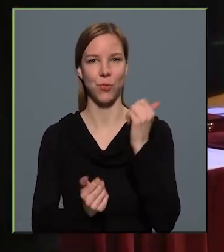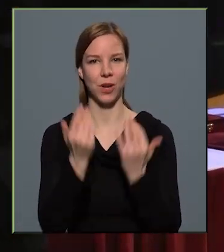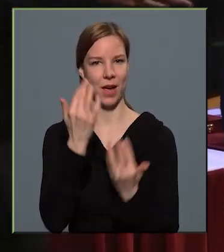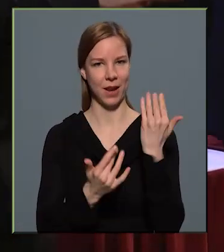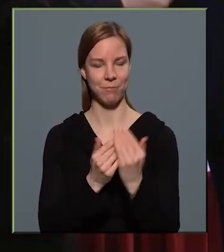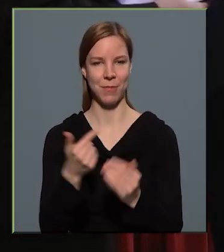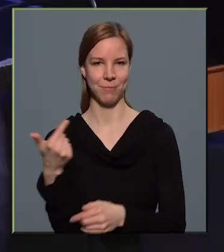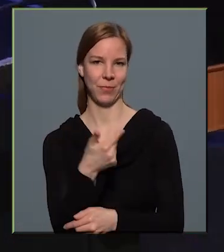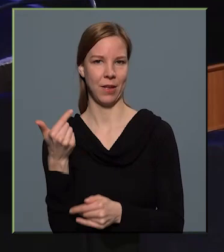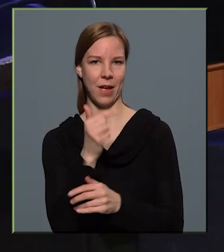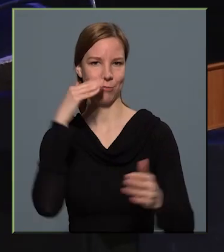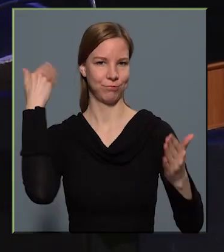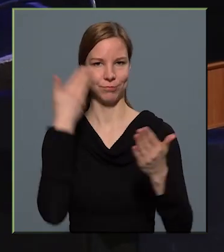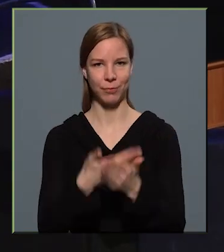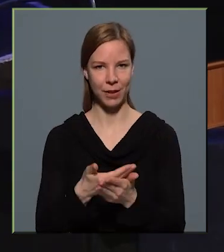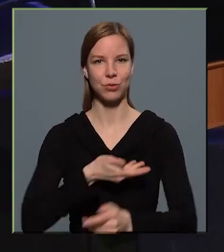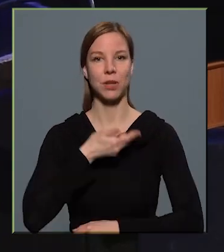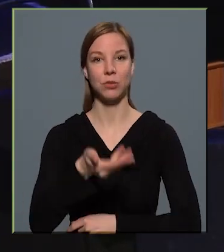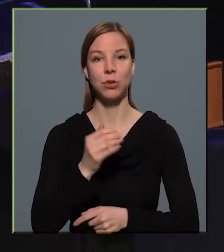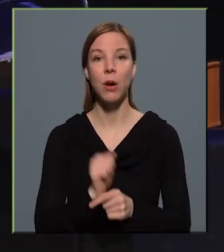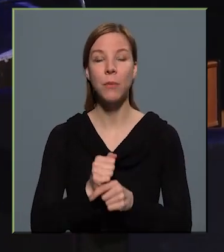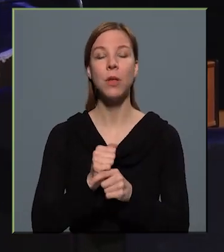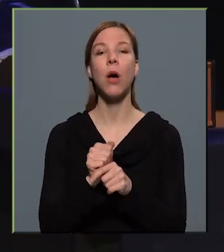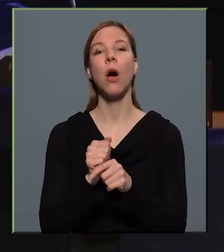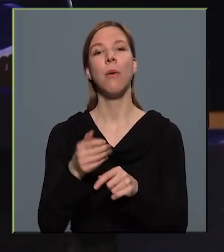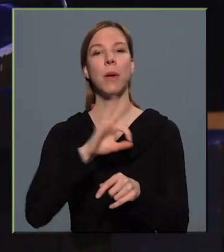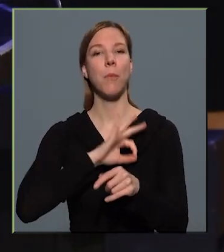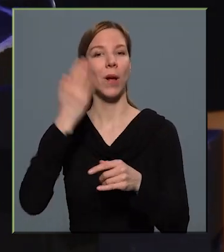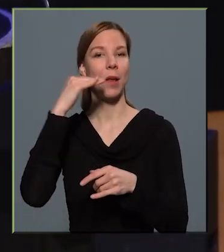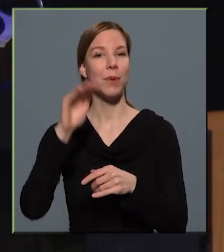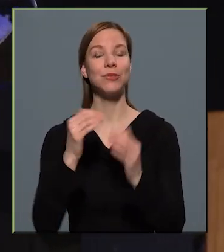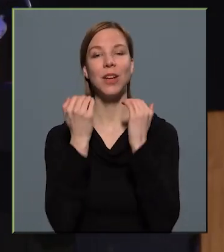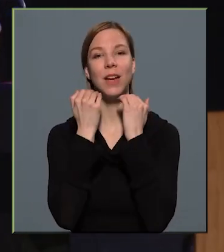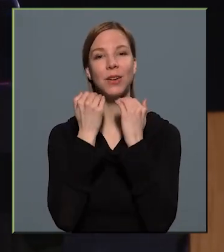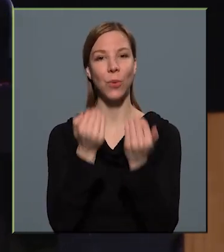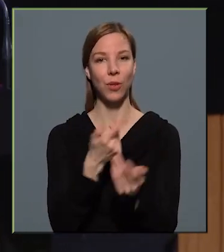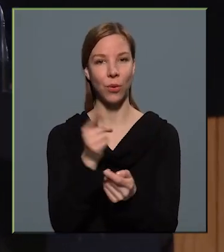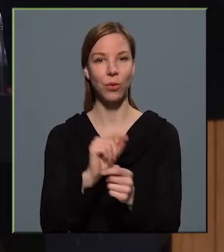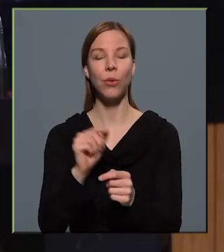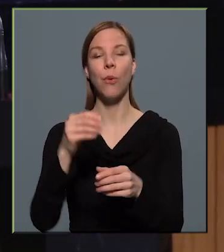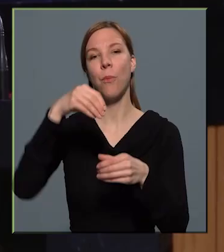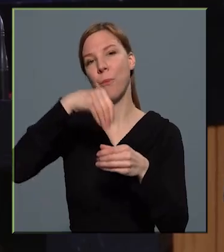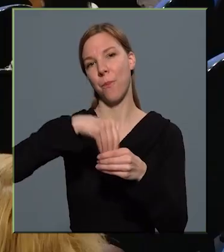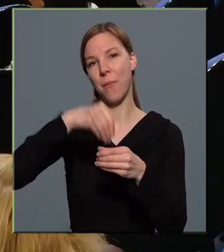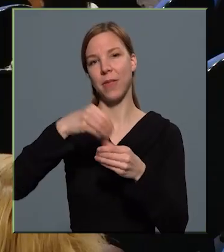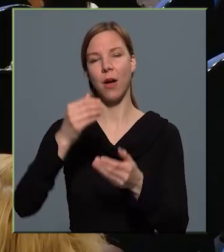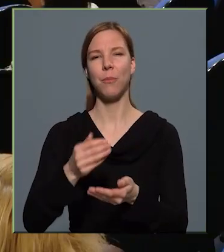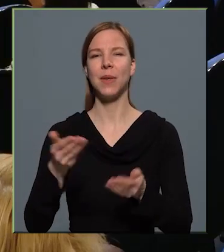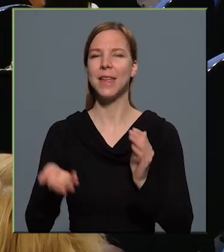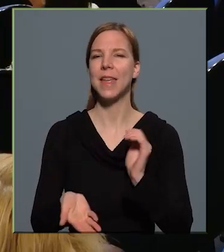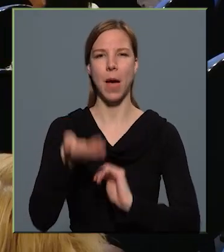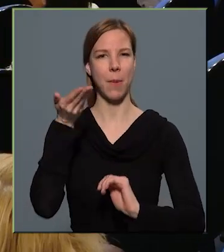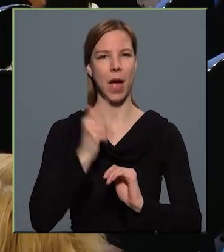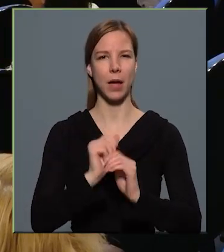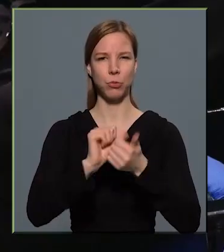elismerésben részesültek. D. Kovács Róbert Antal polgármester köszöntőjében a többi között a legkiemelkedőbb sporteredményeket